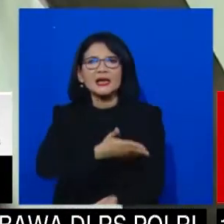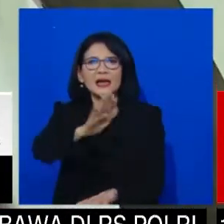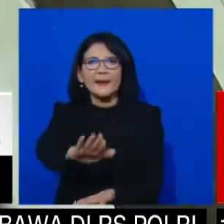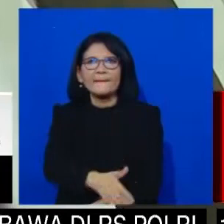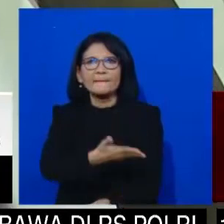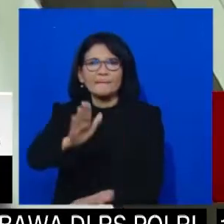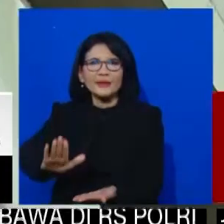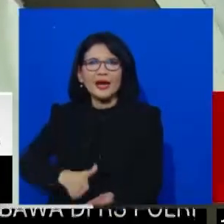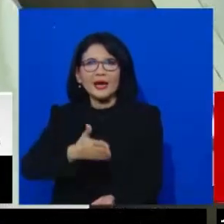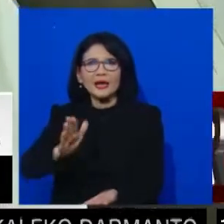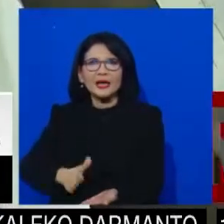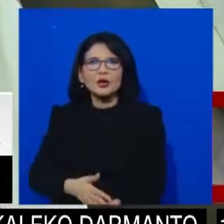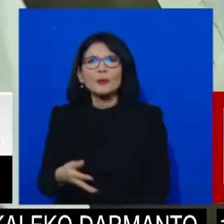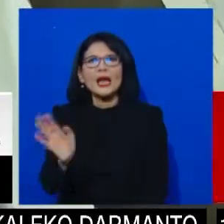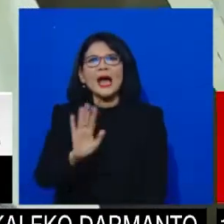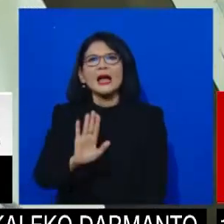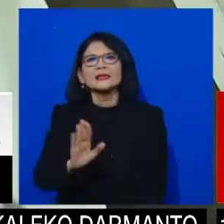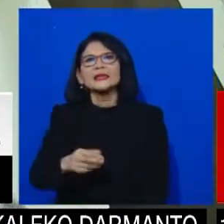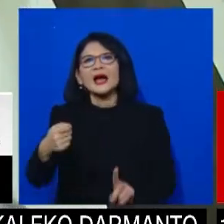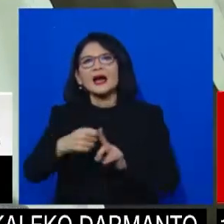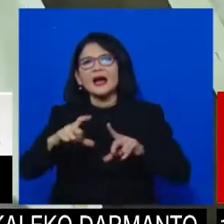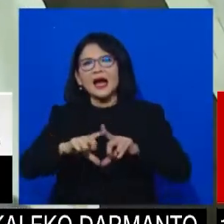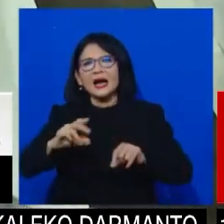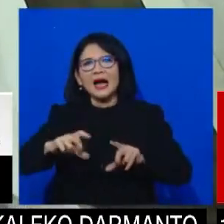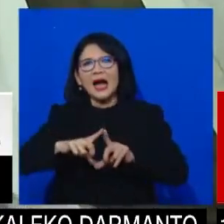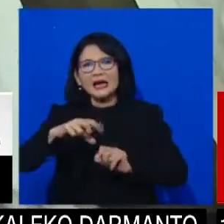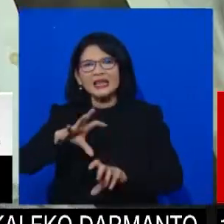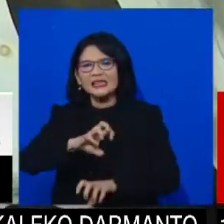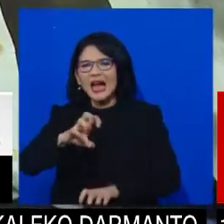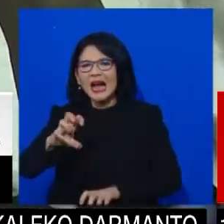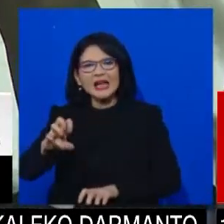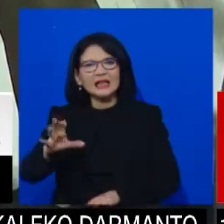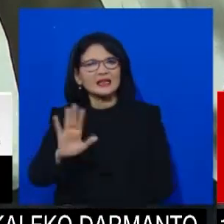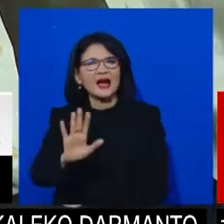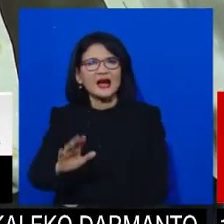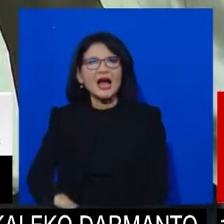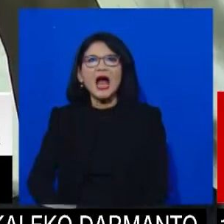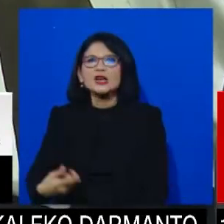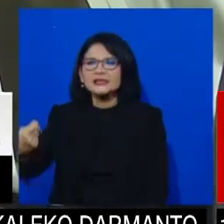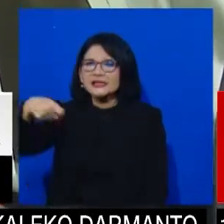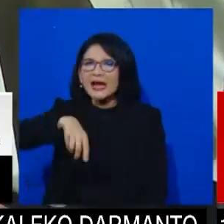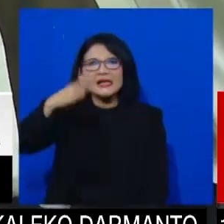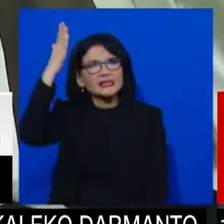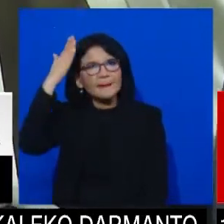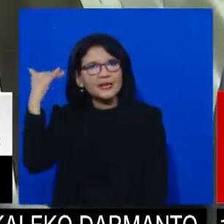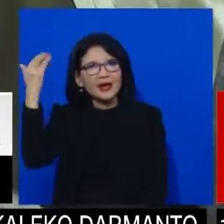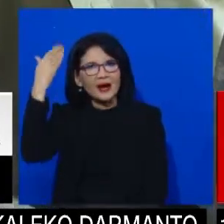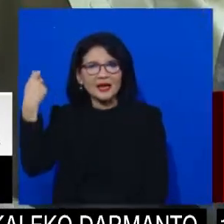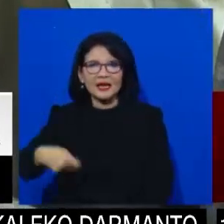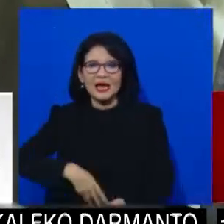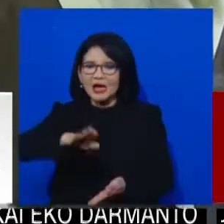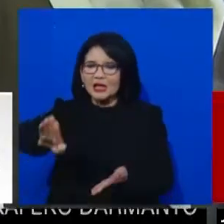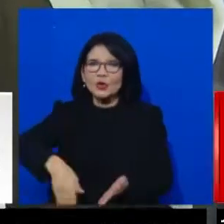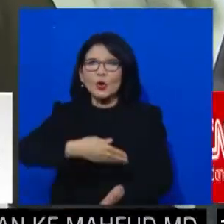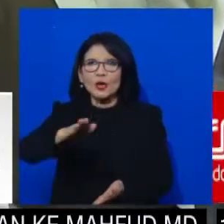kadang-kadang kan suka nimbul karat. Kalau diminyakin nggak karat. Padahal baja bisa karat juga ya? Iya, karat. Kalau nggak lama dipakai, kalau